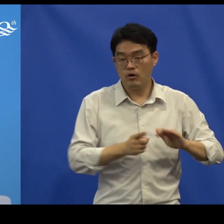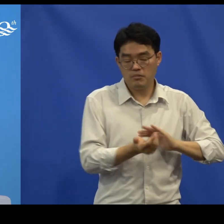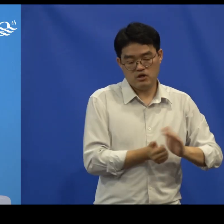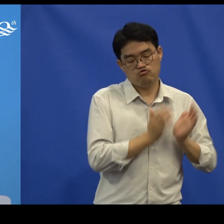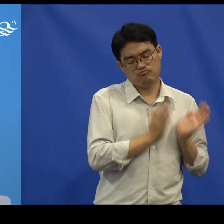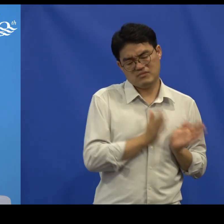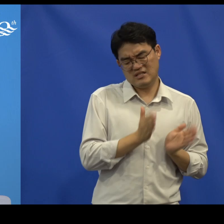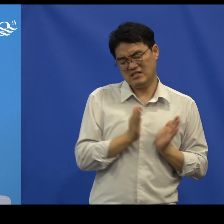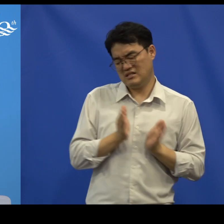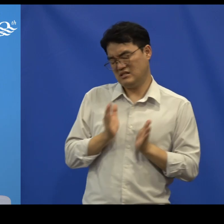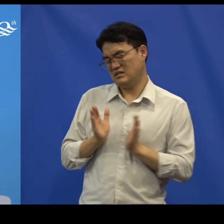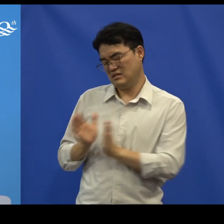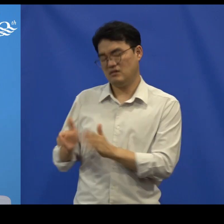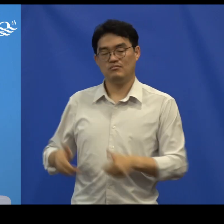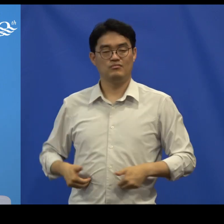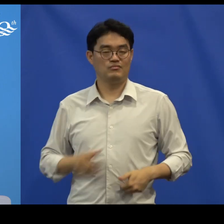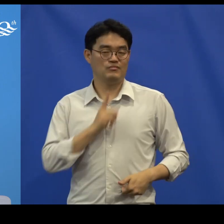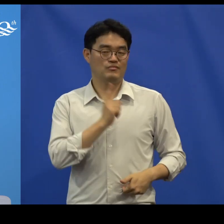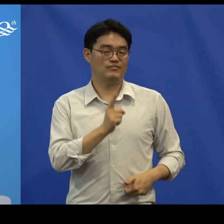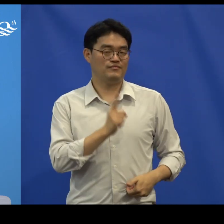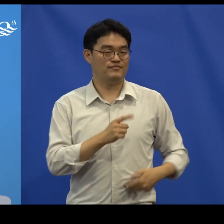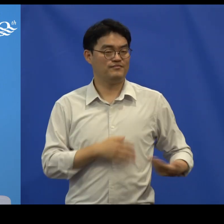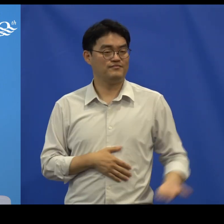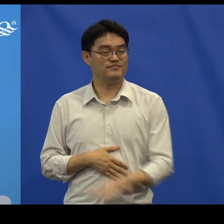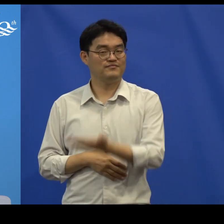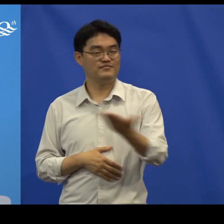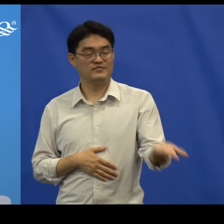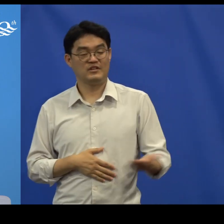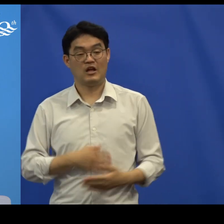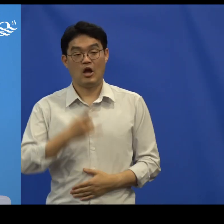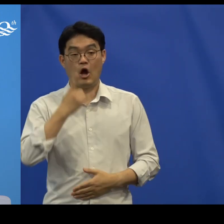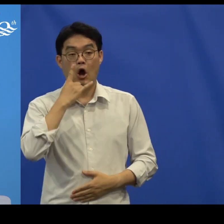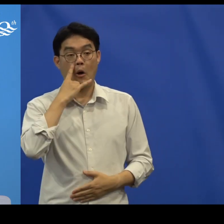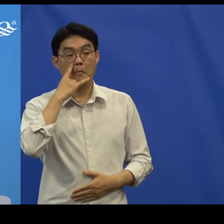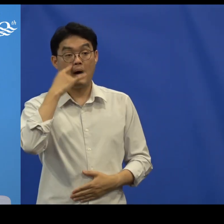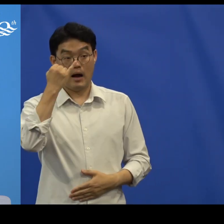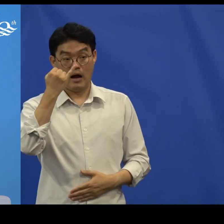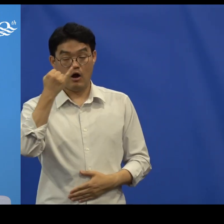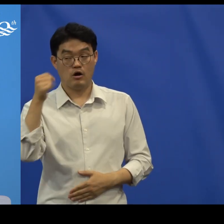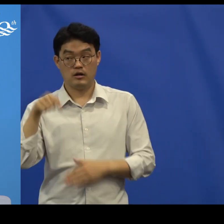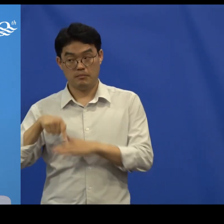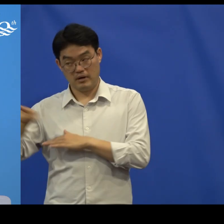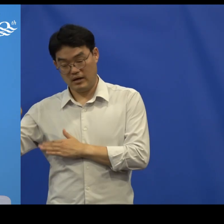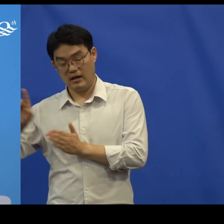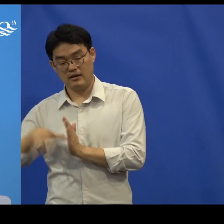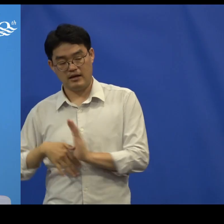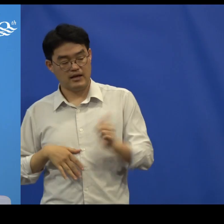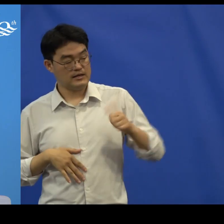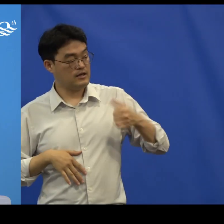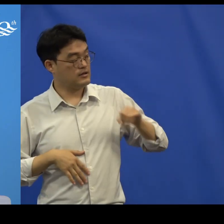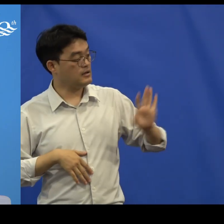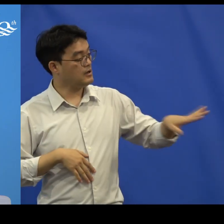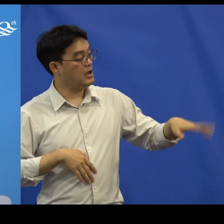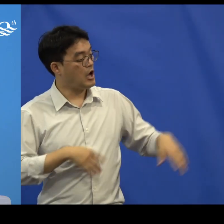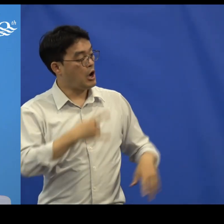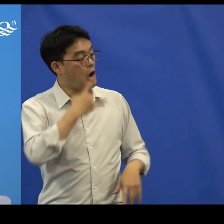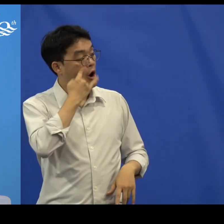그리고 엄마들이 어디 외출할 때 아이들에게 엄마 금방 갔다